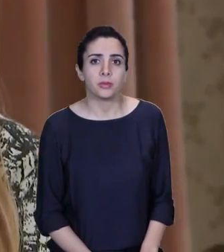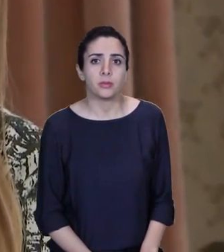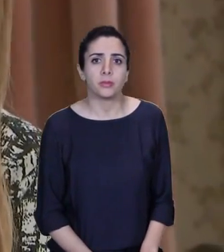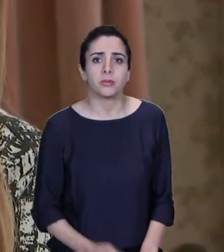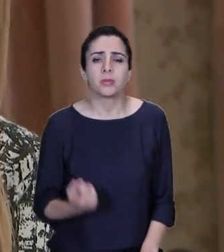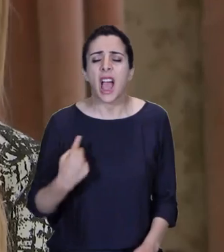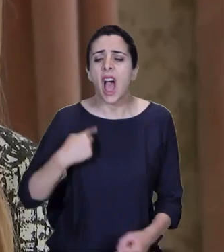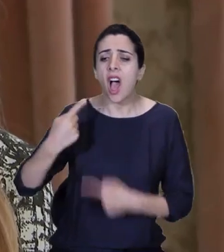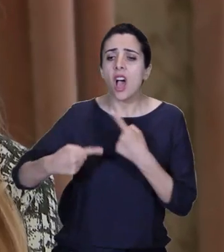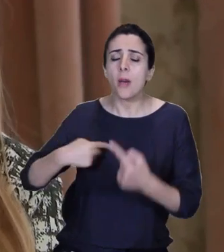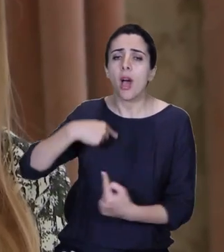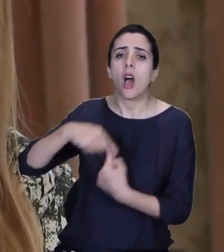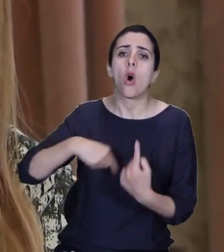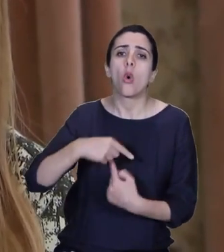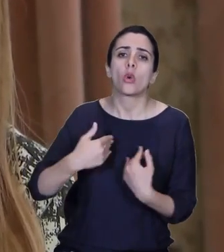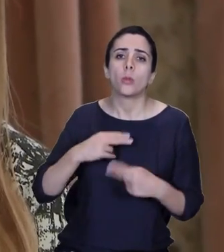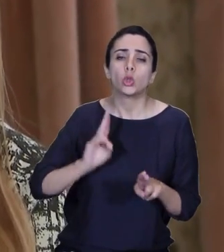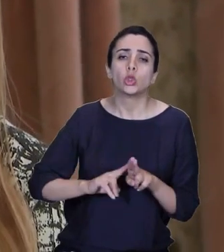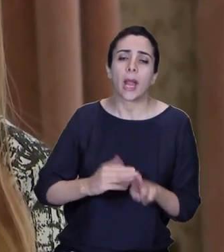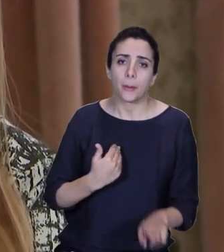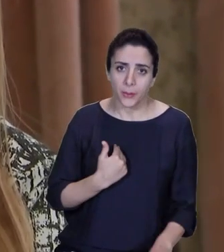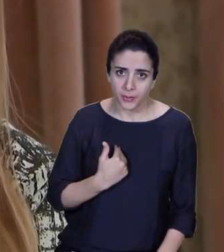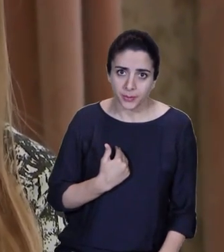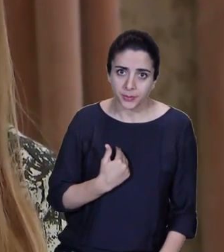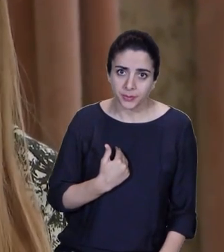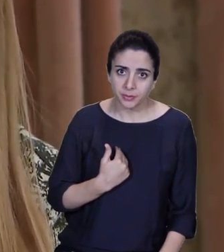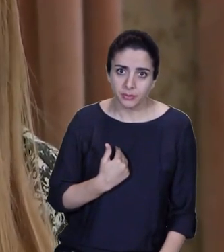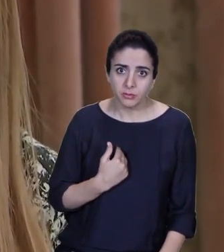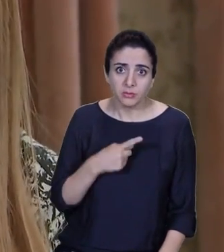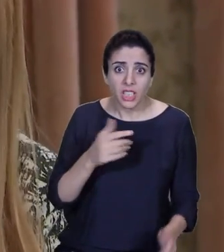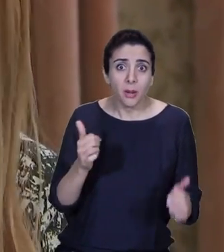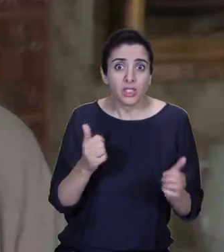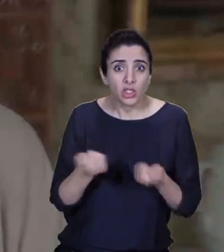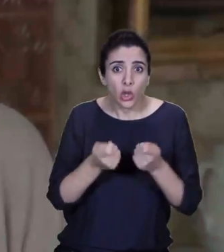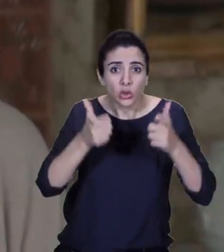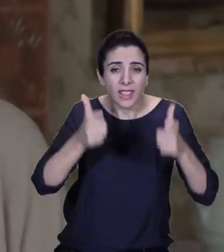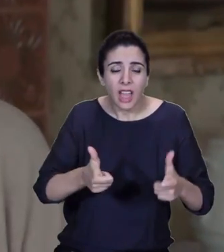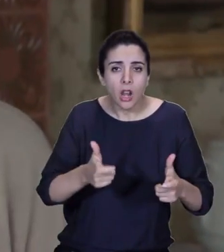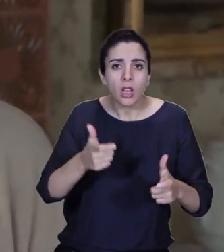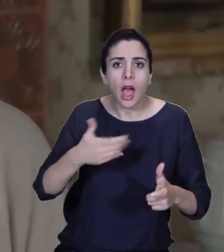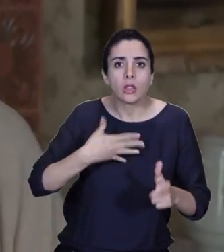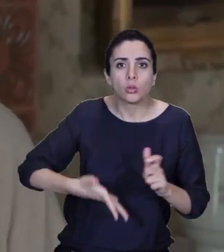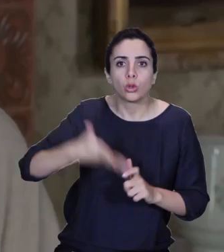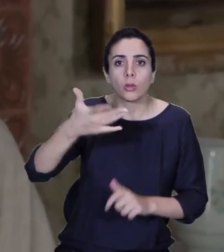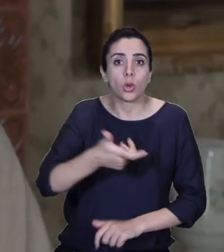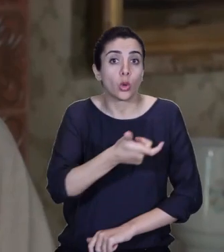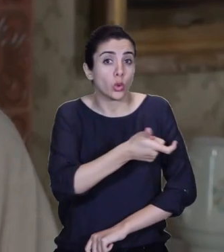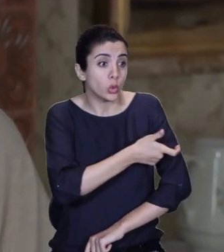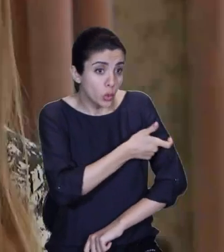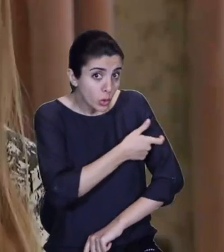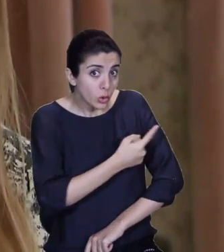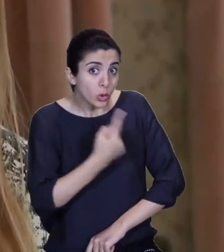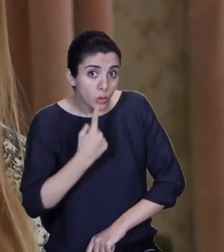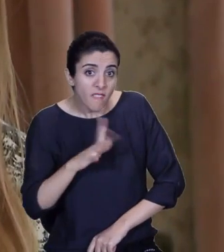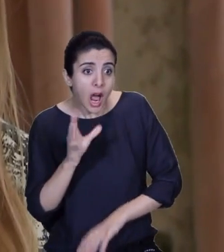Ben bir akrabamı arıyorum. Kuzenim. Sizin çalıştığınız yurtta büyümüş. Yetimlerden mi,